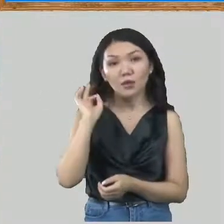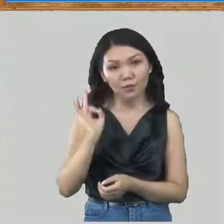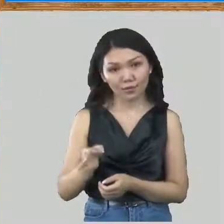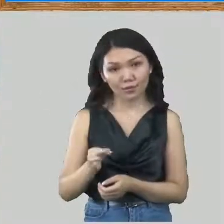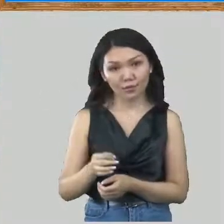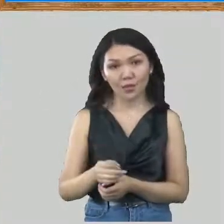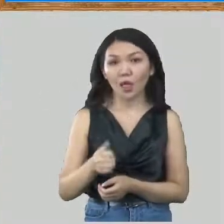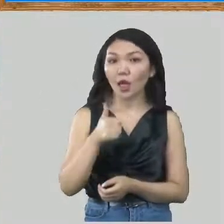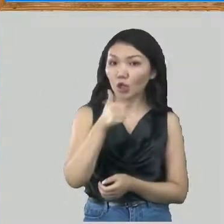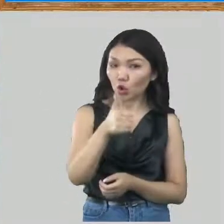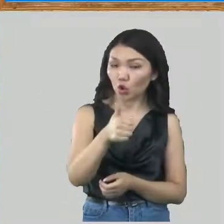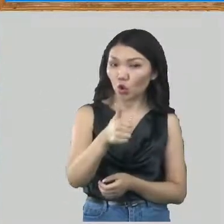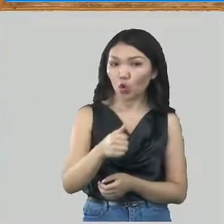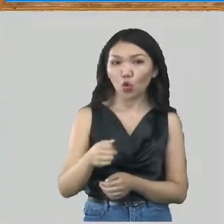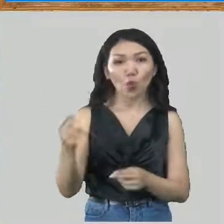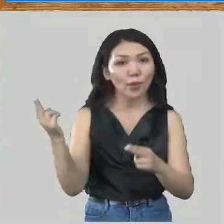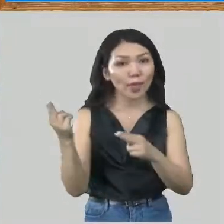Хорошо, убираем.